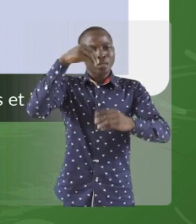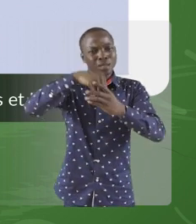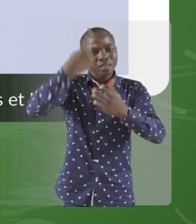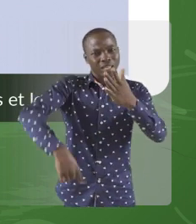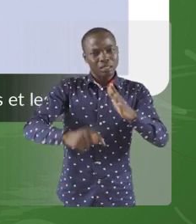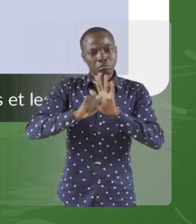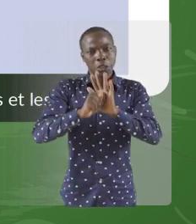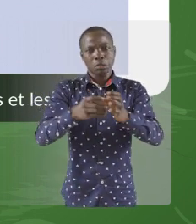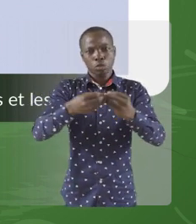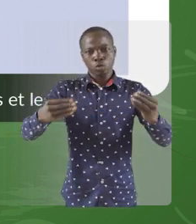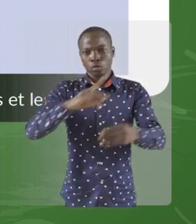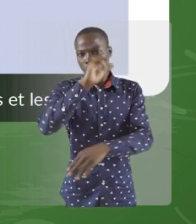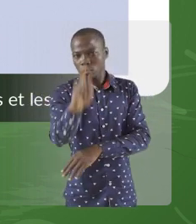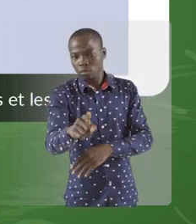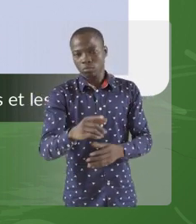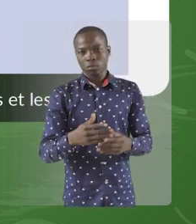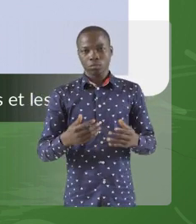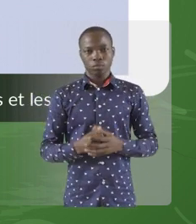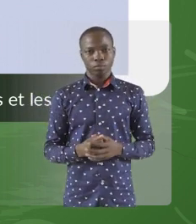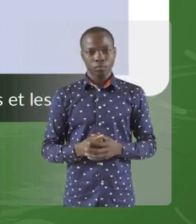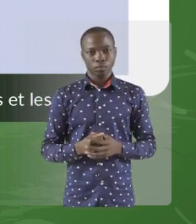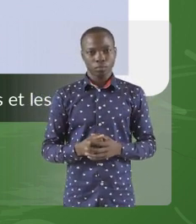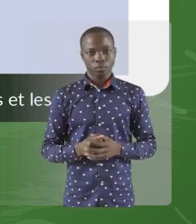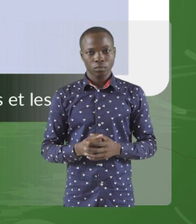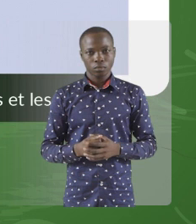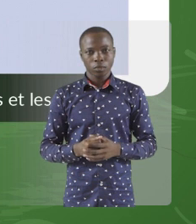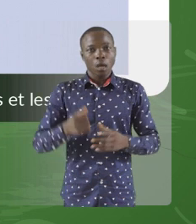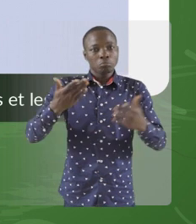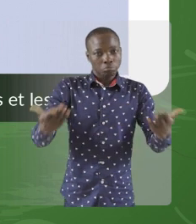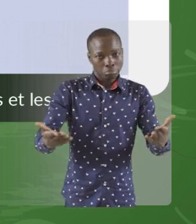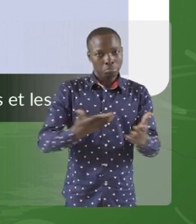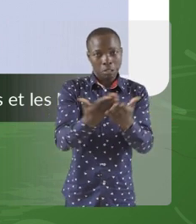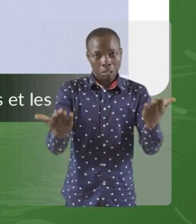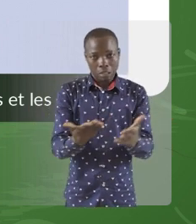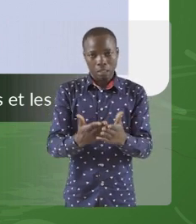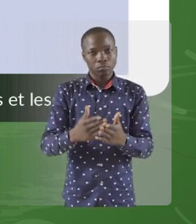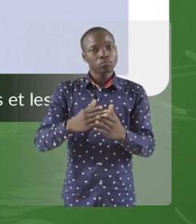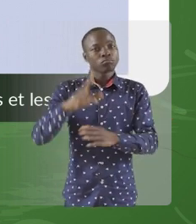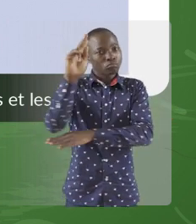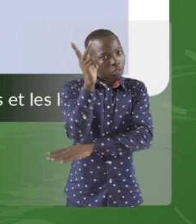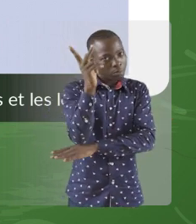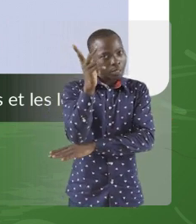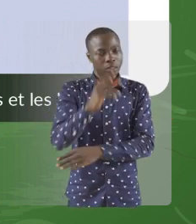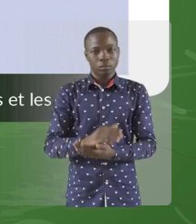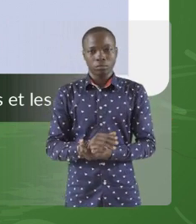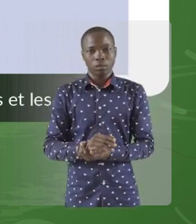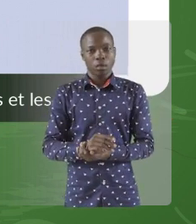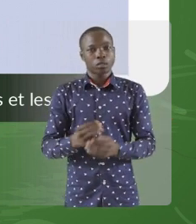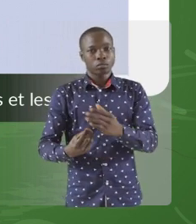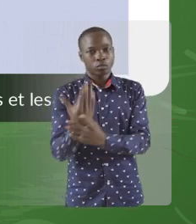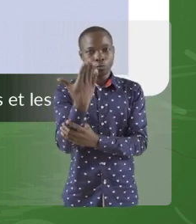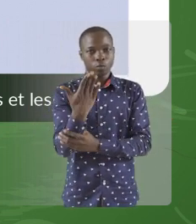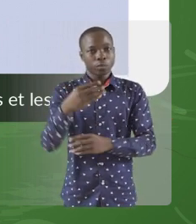de sol? Alors, ici, nous avons vu que les plantes ici qui se